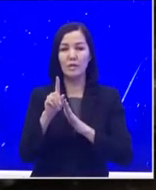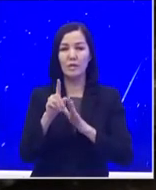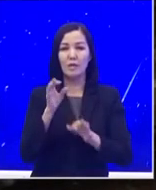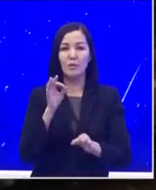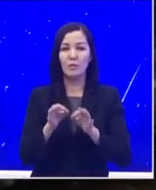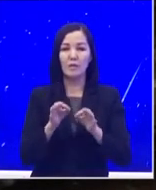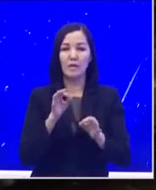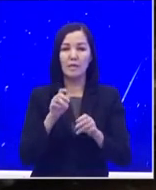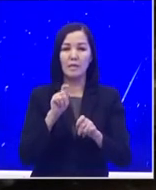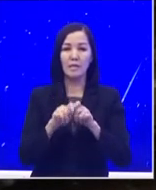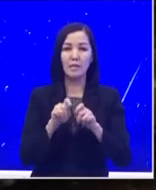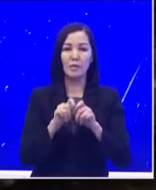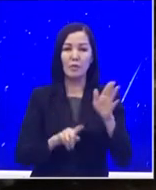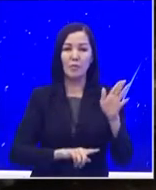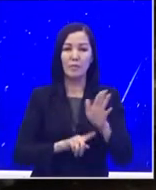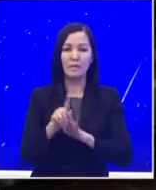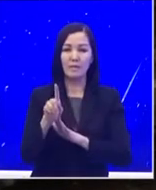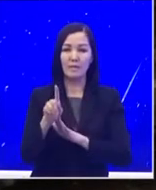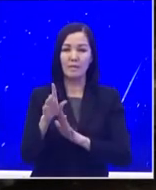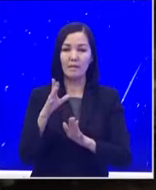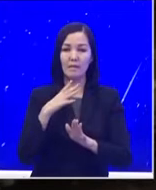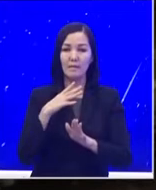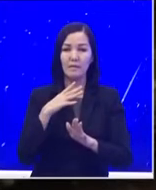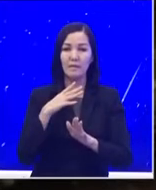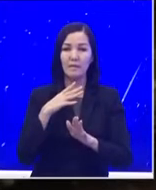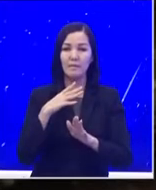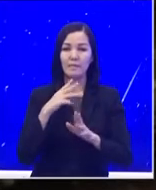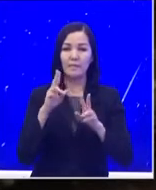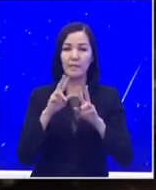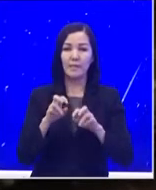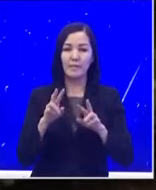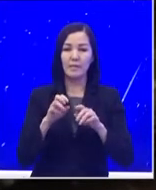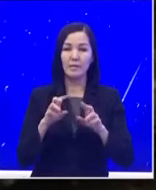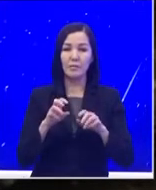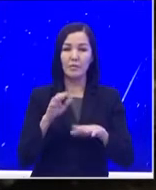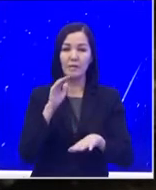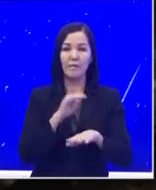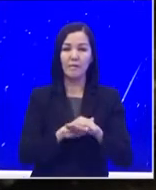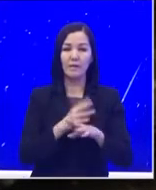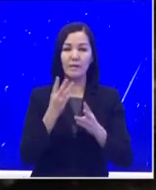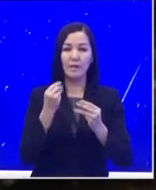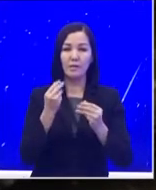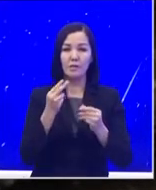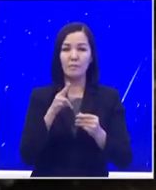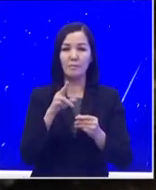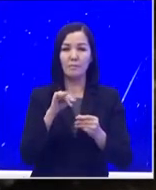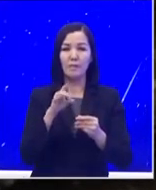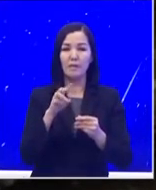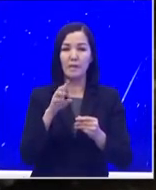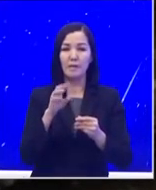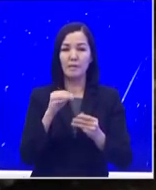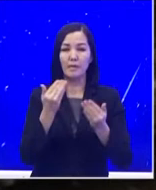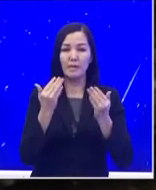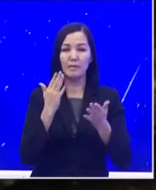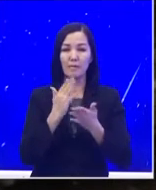расследований. 2019 жылы қылмыстық тергеу органының тексеру кезінде 8 қаржы пирамидасы анықталған. Олардың ісі